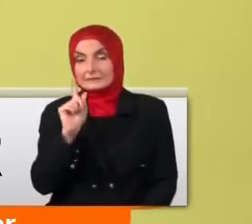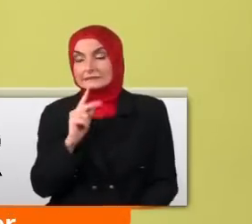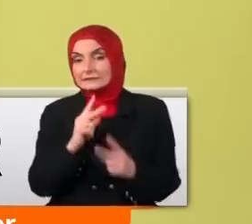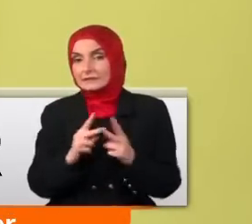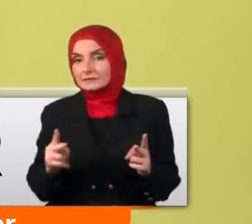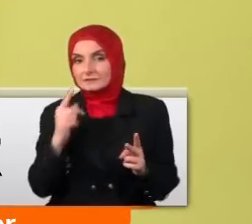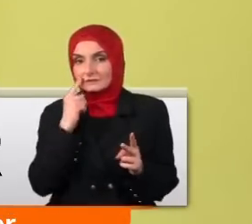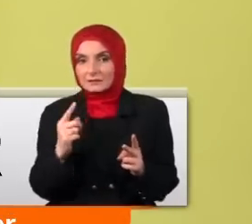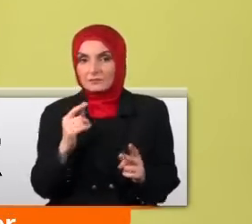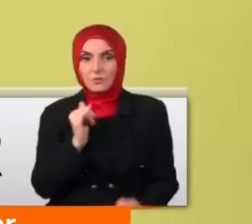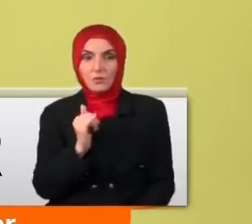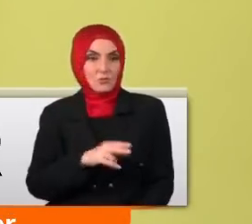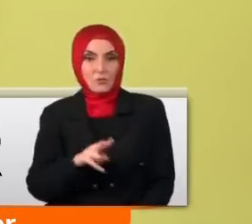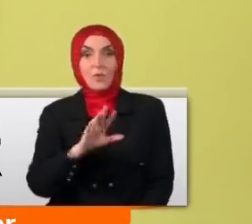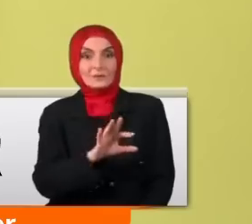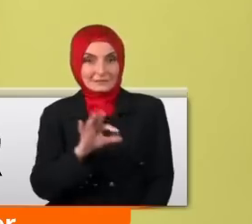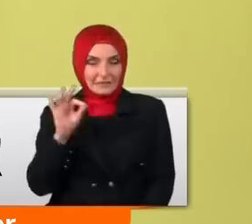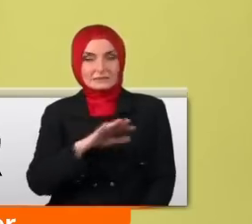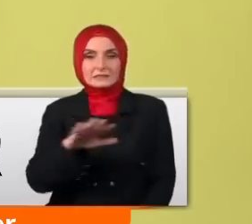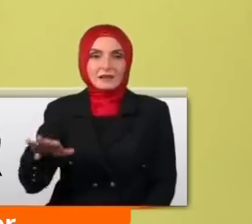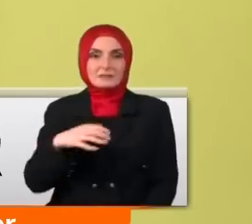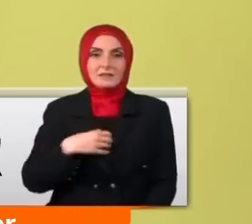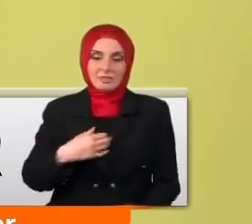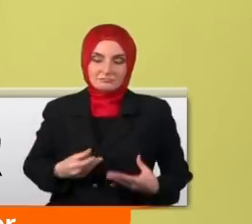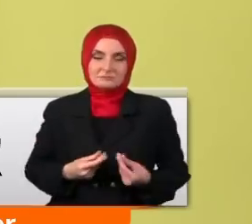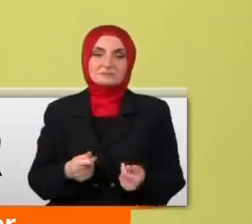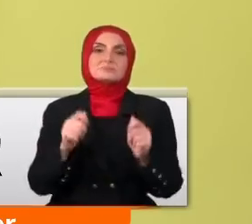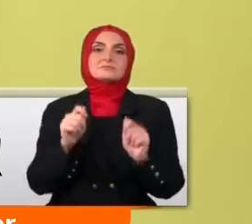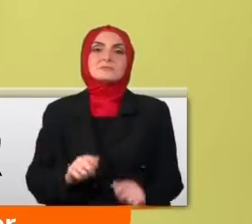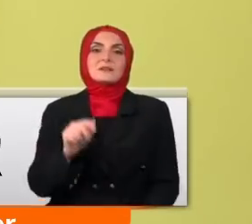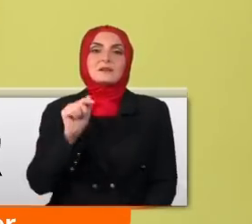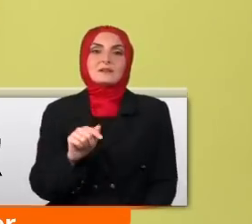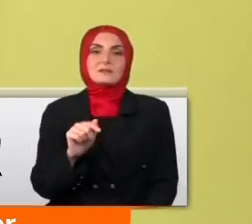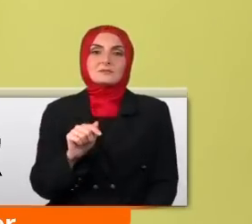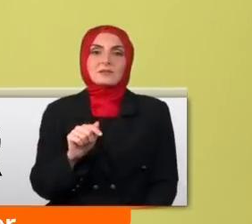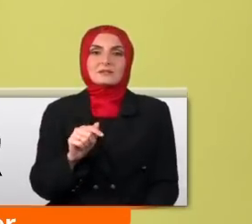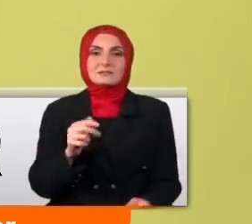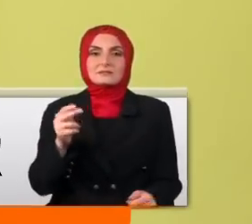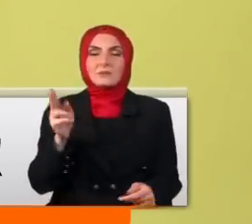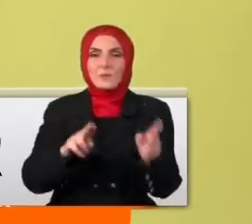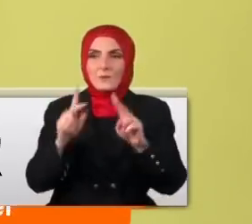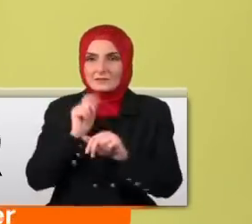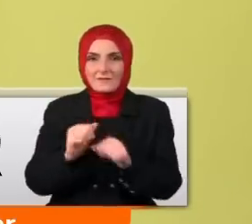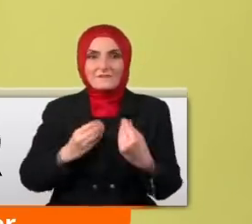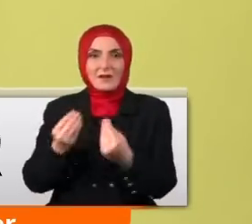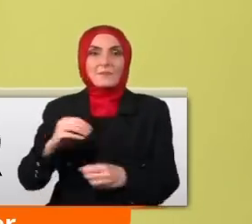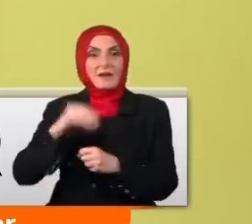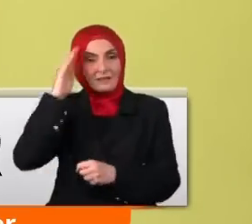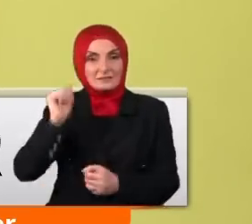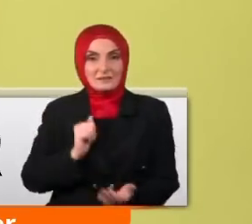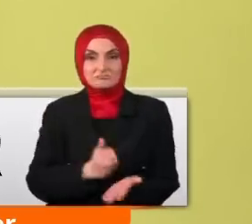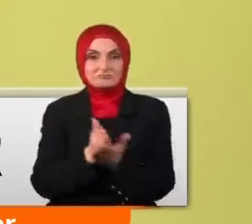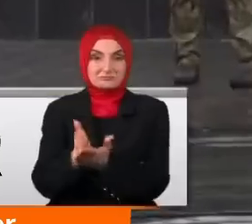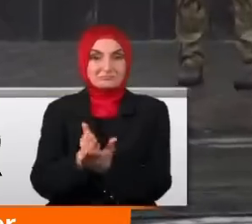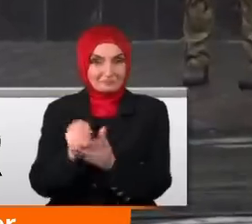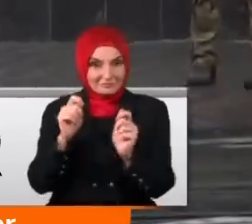seçen herkes kendini yok eder. Başka bir ülkede hayatları mahvetmek için asker tabutları gönderen, hayat direnince ihaneti engelleyemez